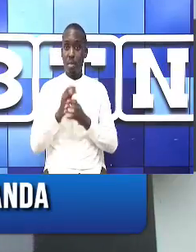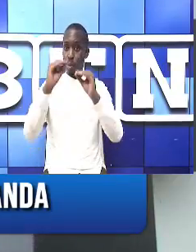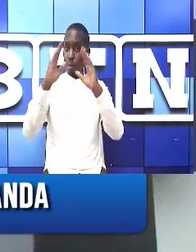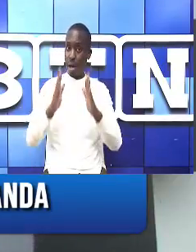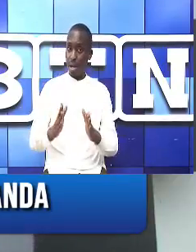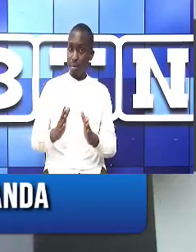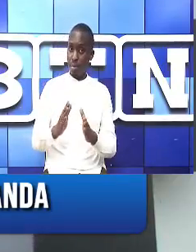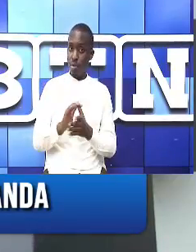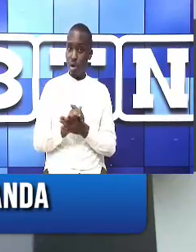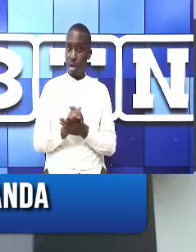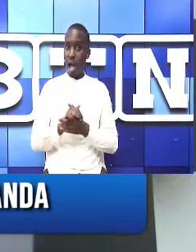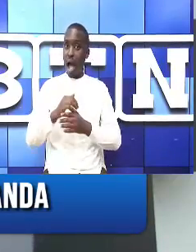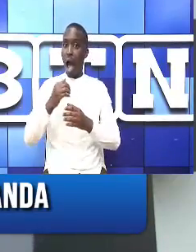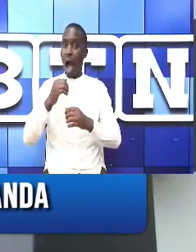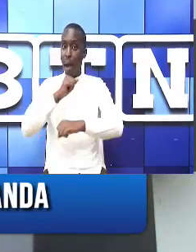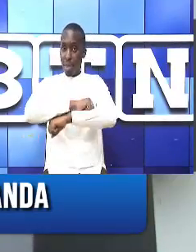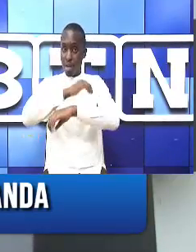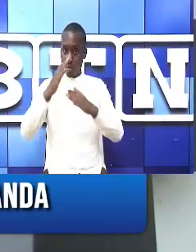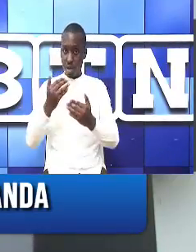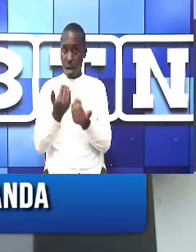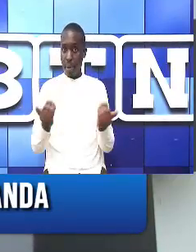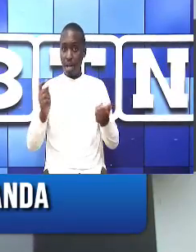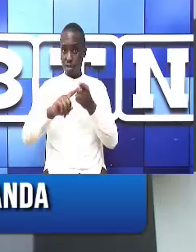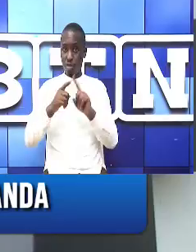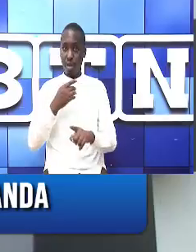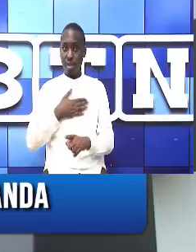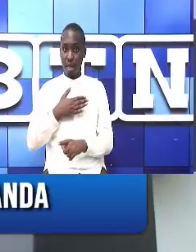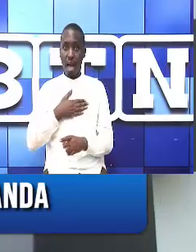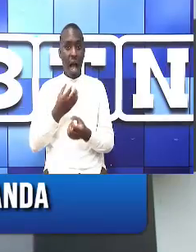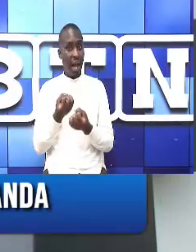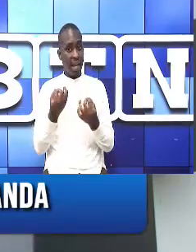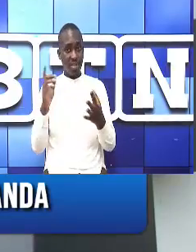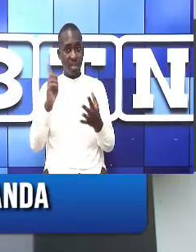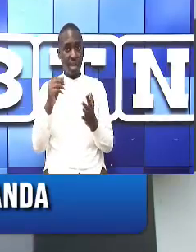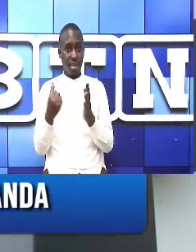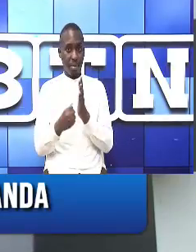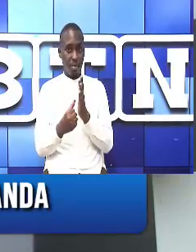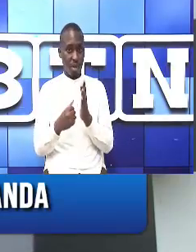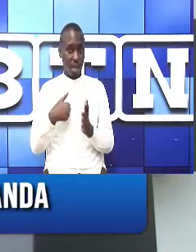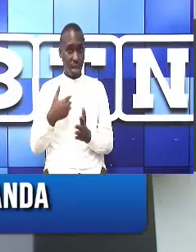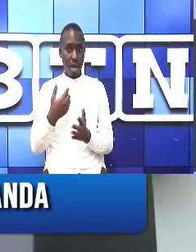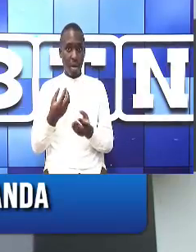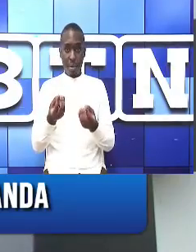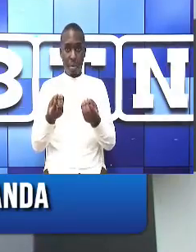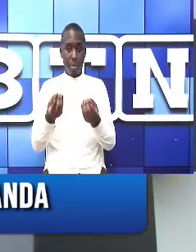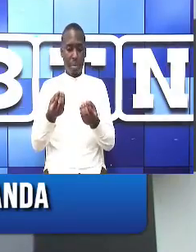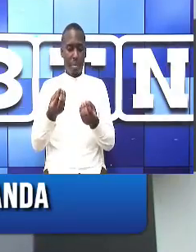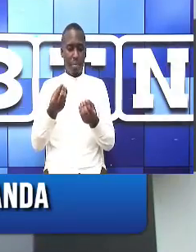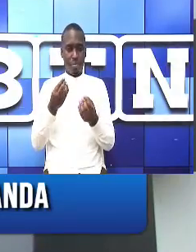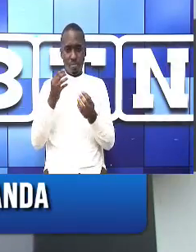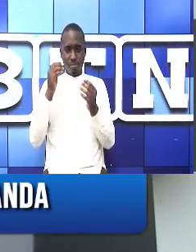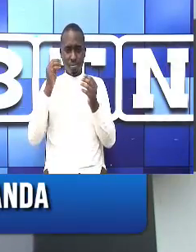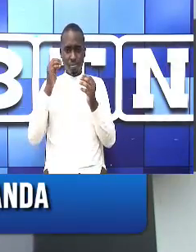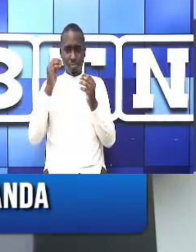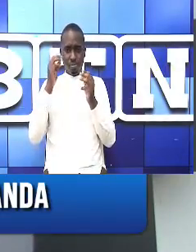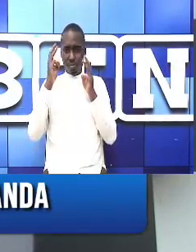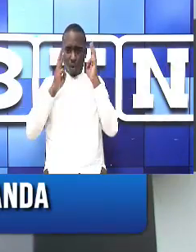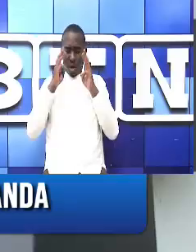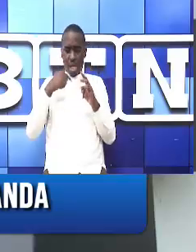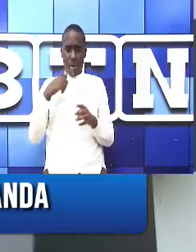umwarimu abanyeshuri nk'abana bagenzi banjye akenshi nta kibazo bigeze bangiraho abarimu